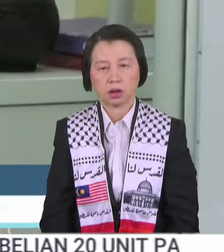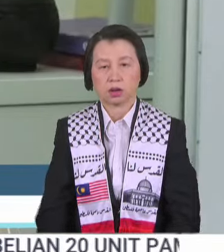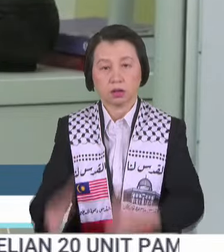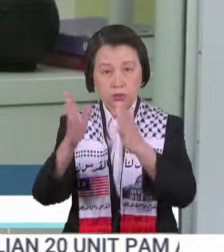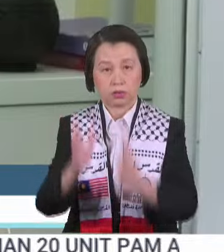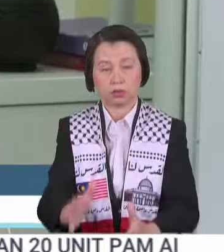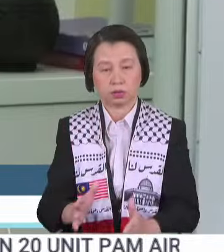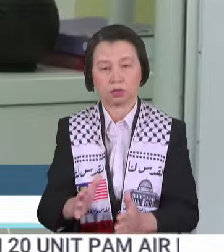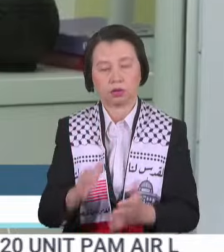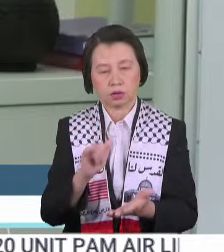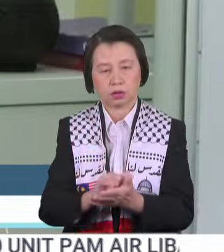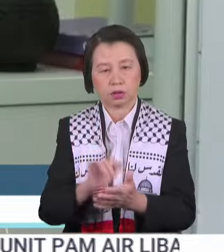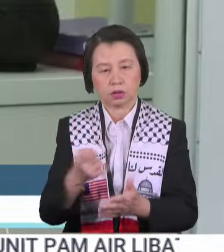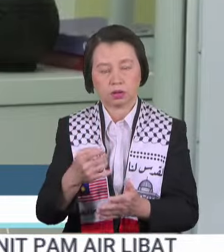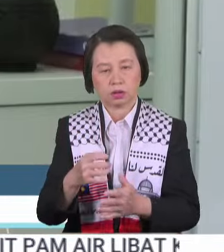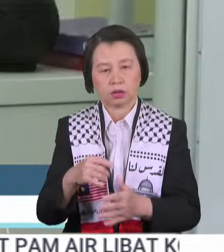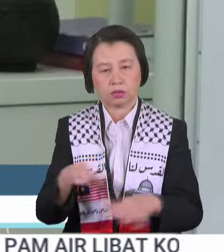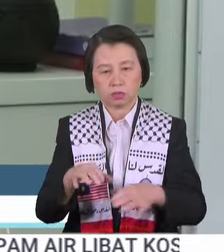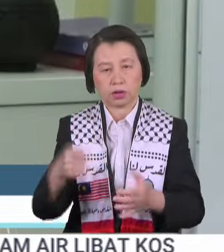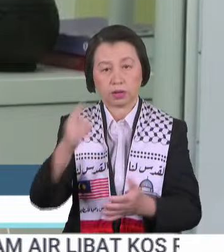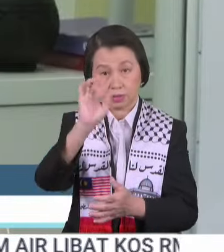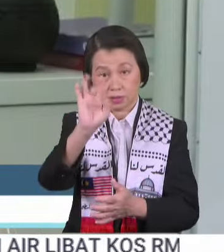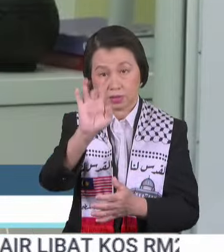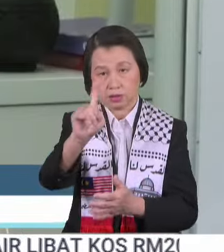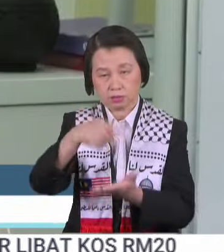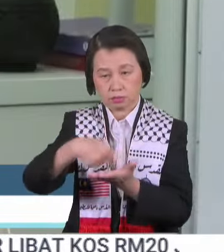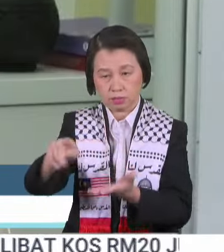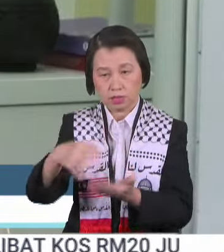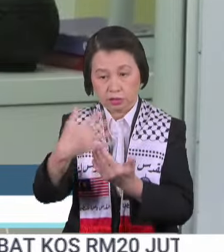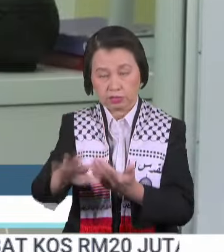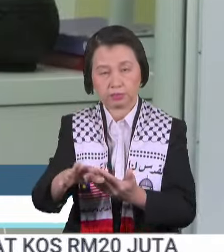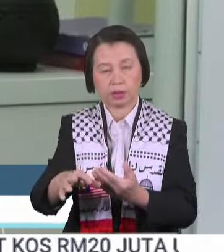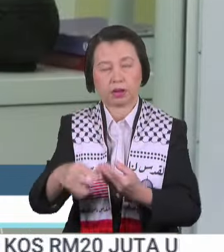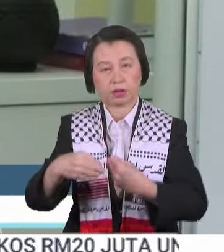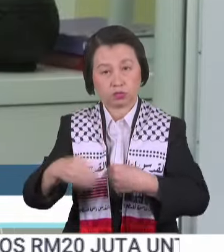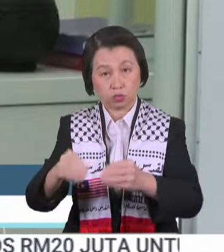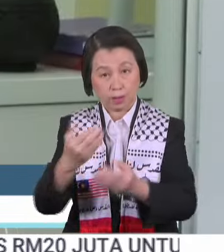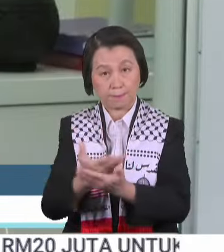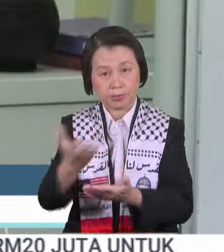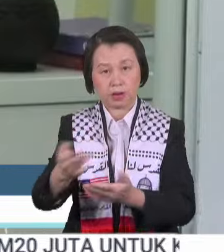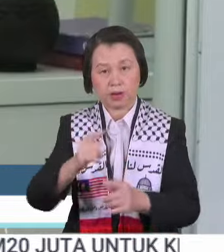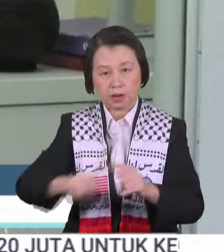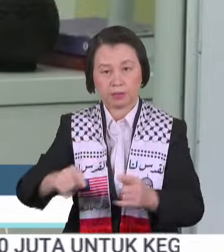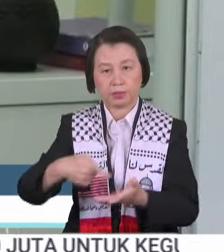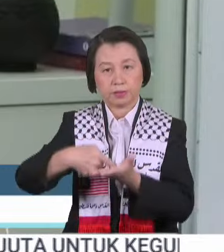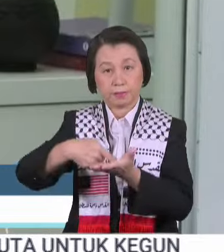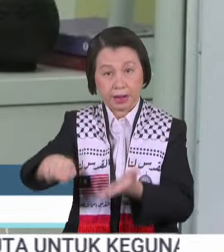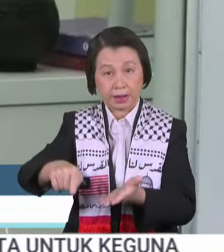membuat komitmen untuk sesuatu bayaran selepas berlaku jual beli, tetapi bayaran itu